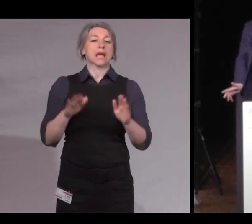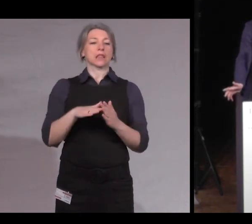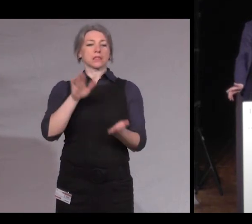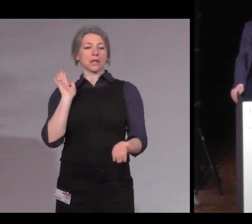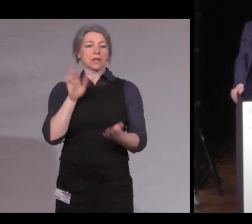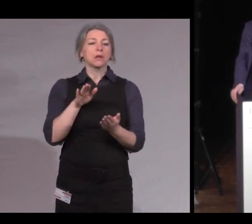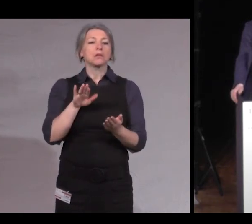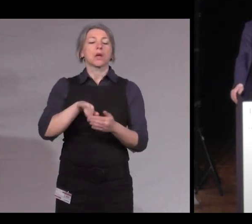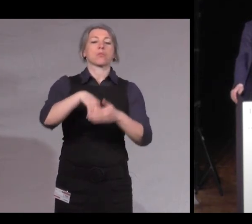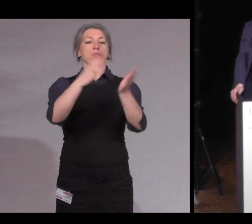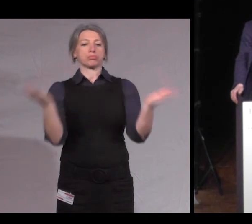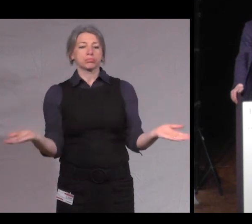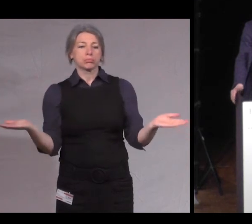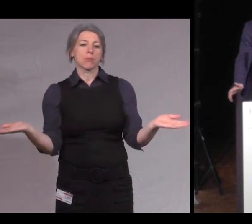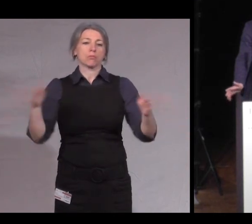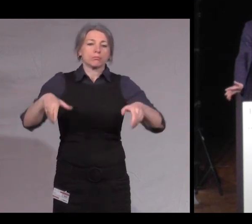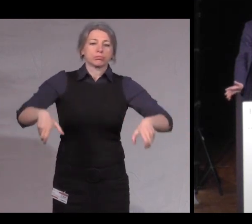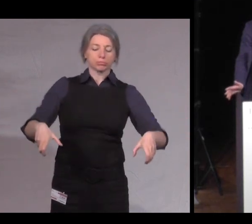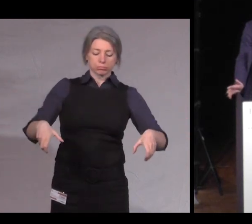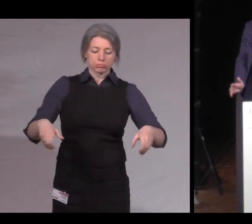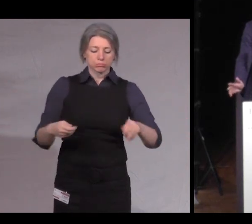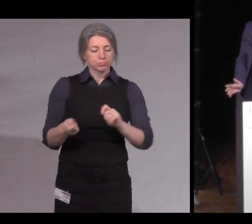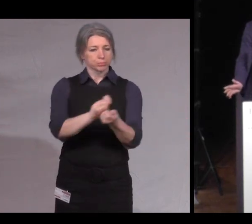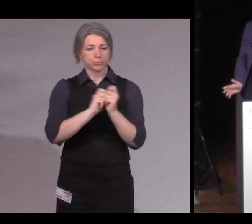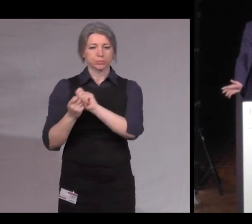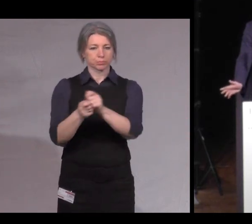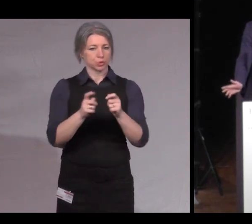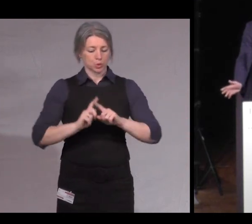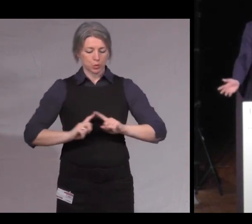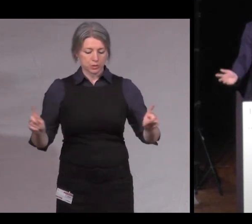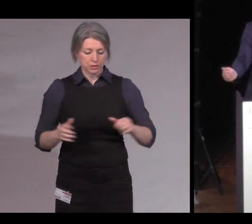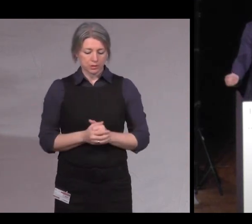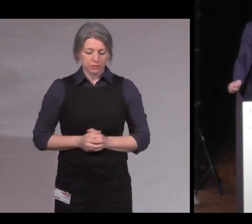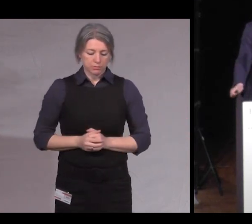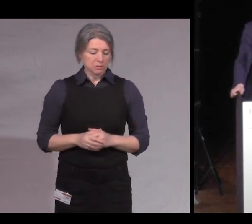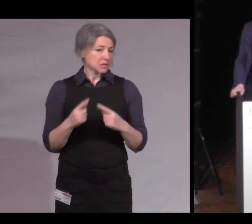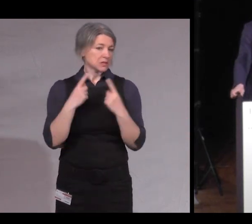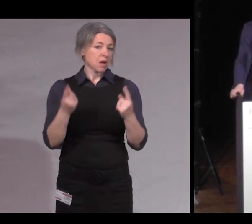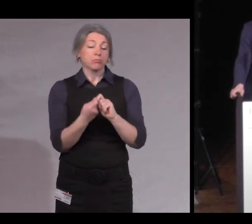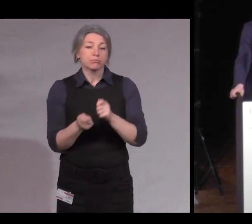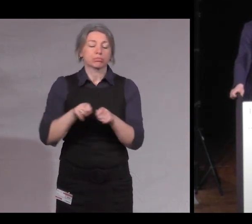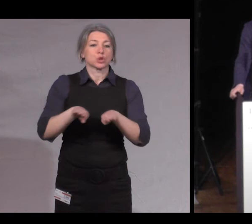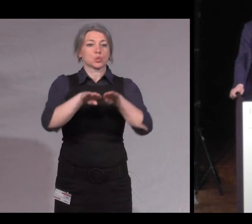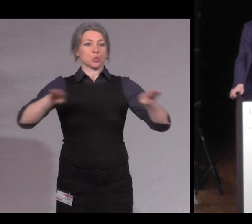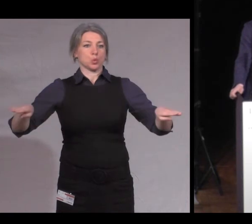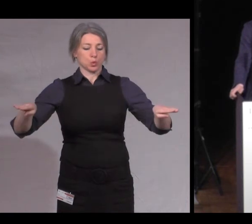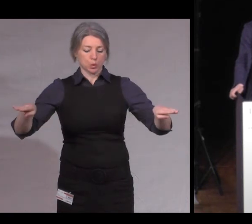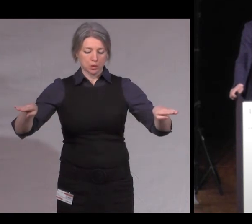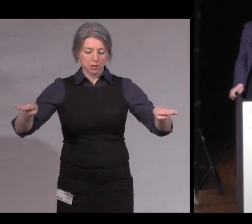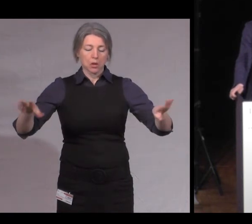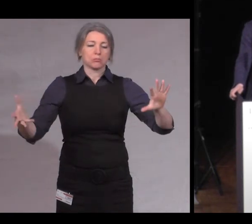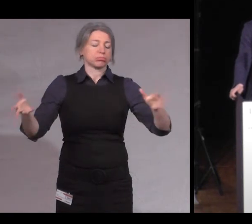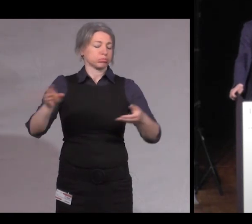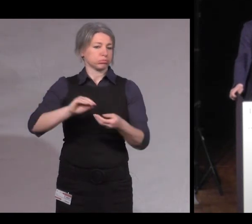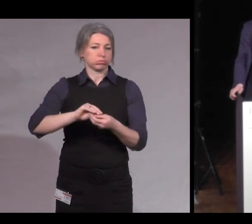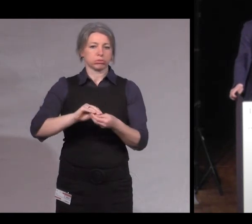samo přetransformovat v křeslo. Křeslo je schopné se přetransformovat v stavěcí vertikalizační stůl. Tím, že ten systém